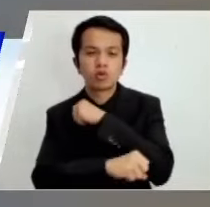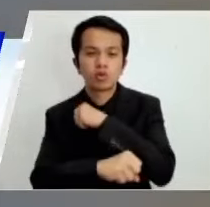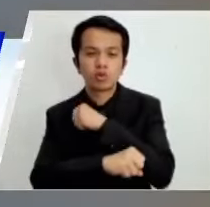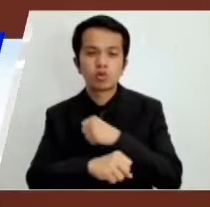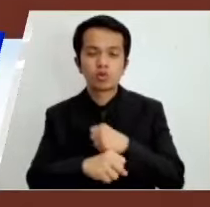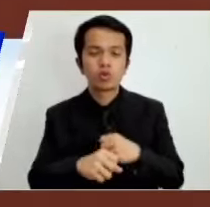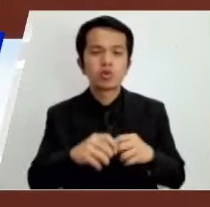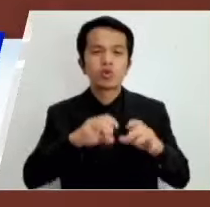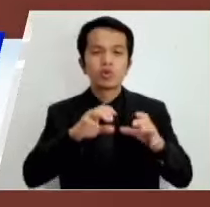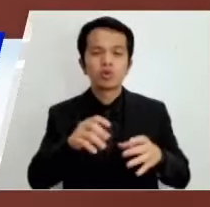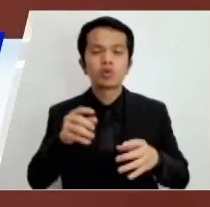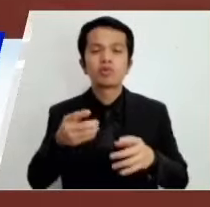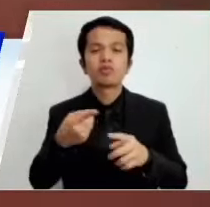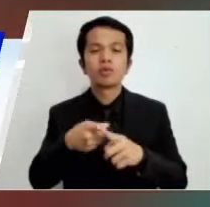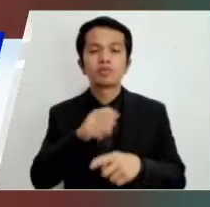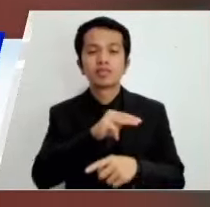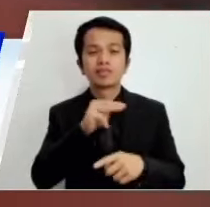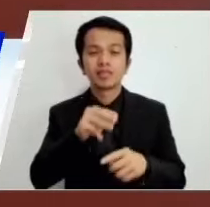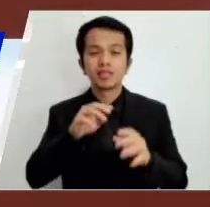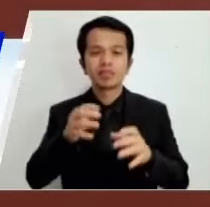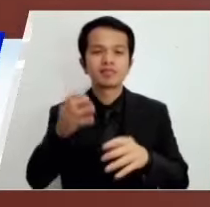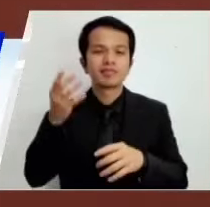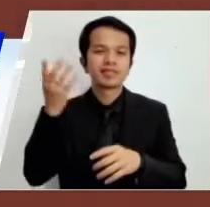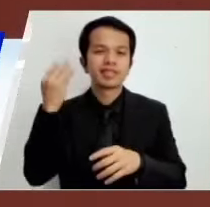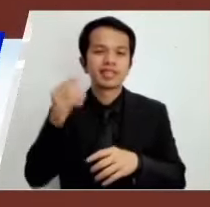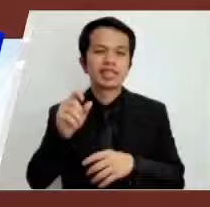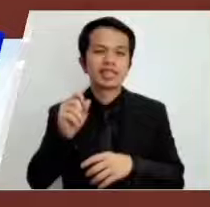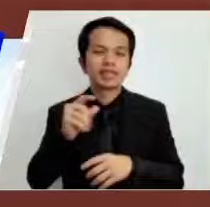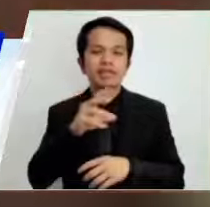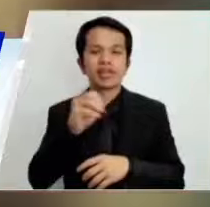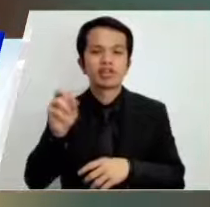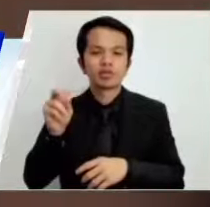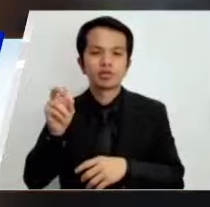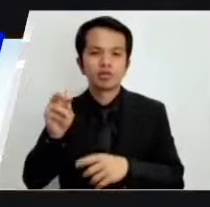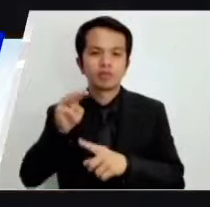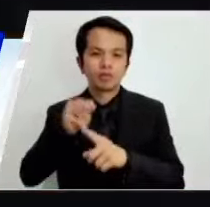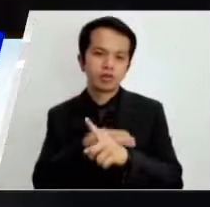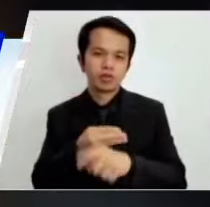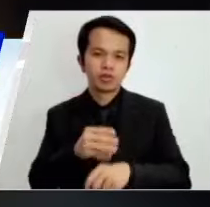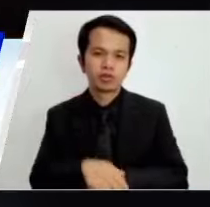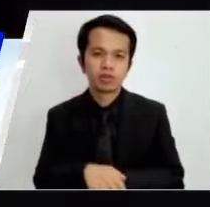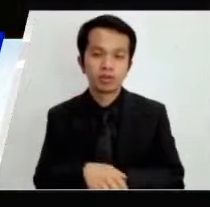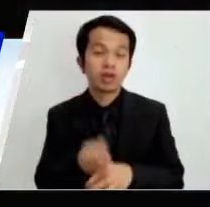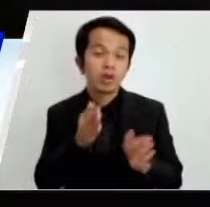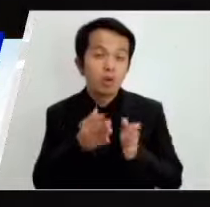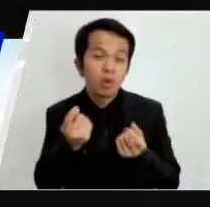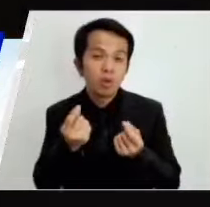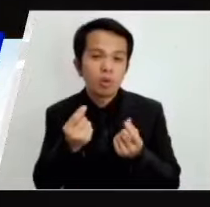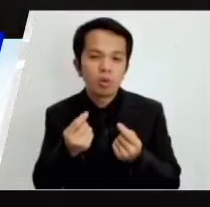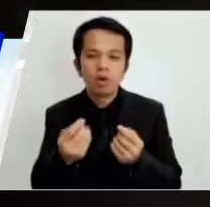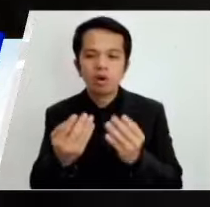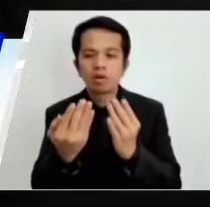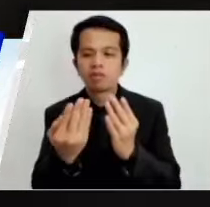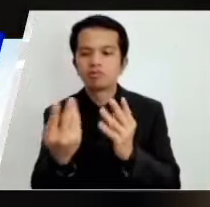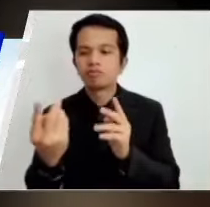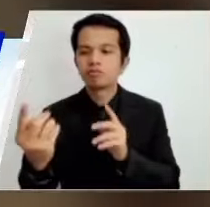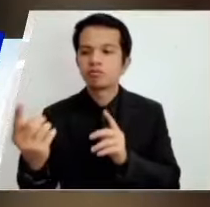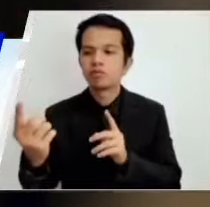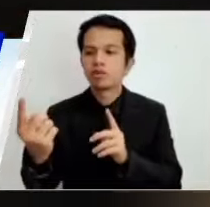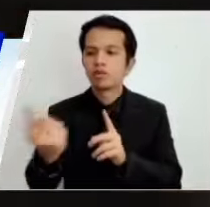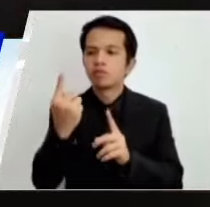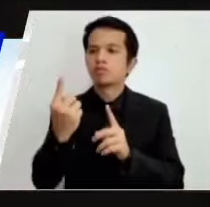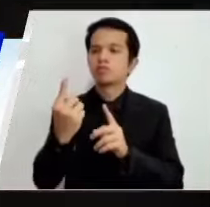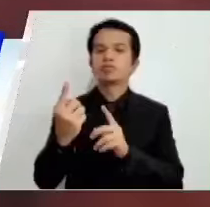Police District nito lang a-11 at a-12 ng Marso. Modus nila, harangin at ipiti ng mga pasakay o pababa